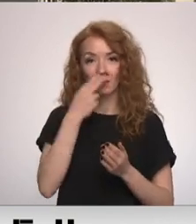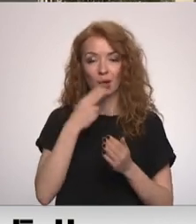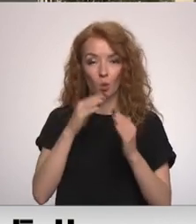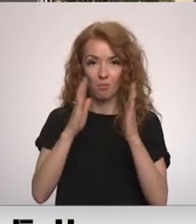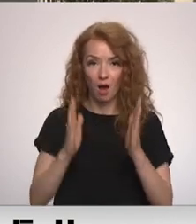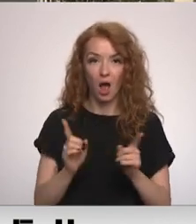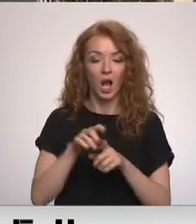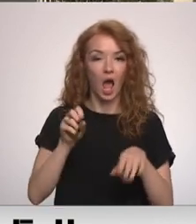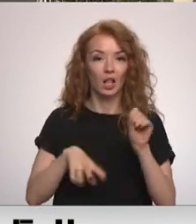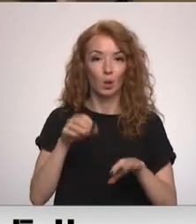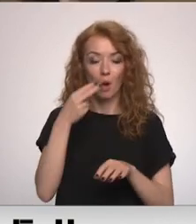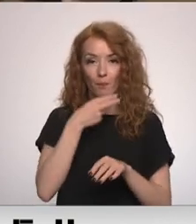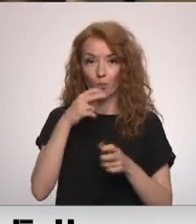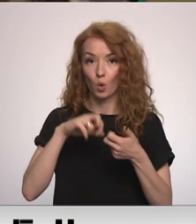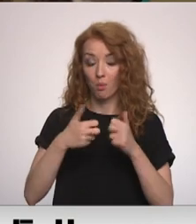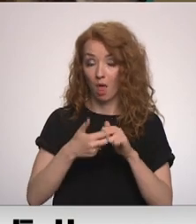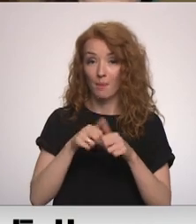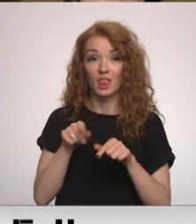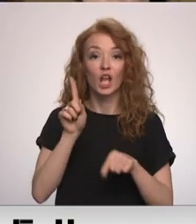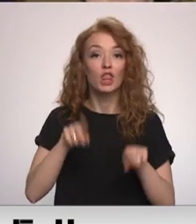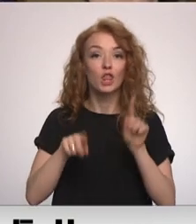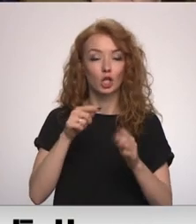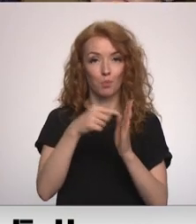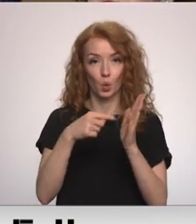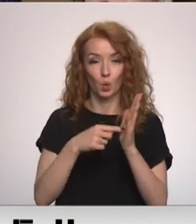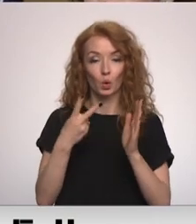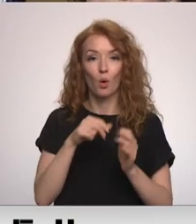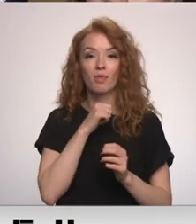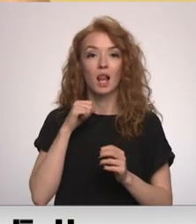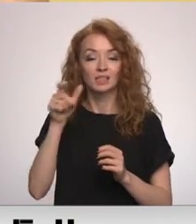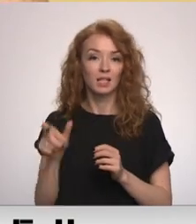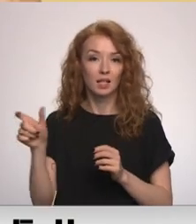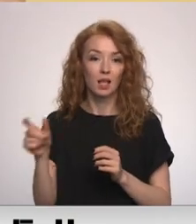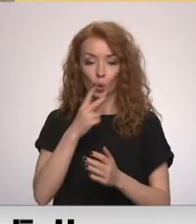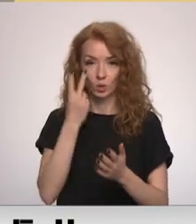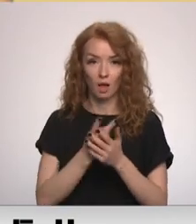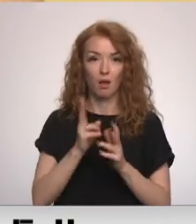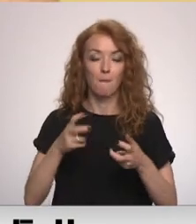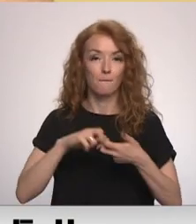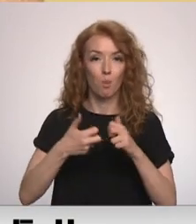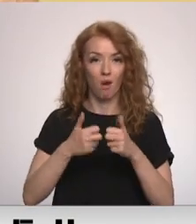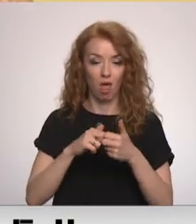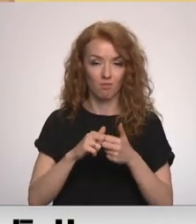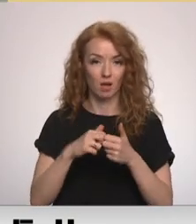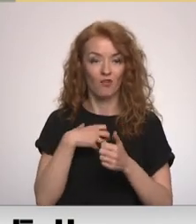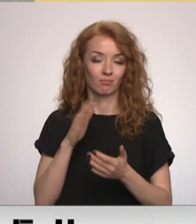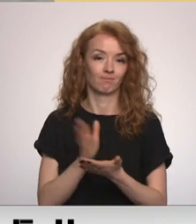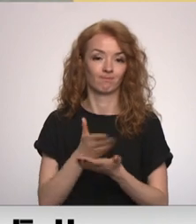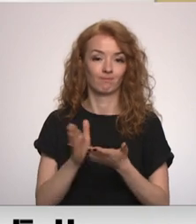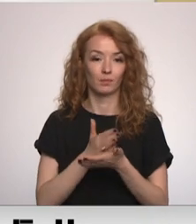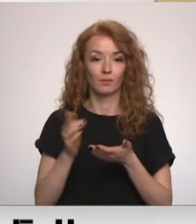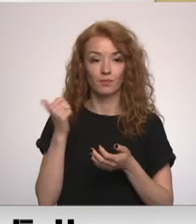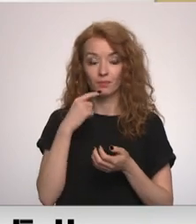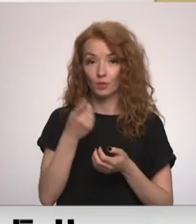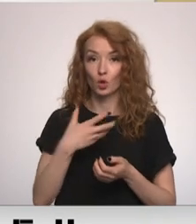atkritumu apsaimniekošanas problēmas ir tikai daži no jautājumiem, ko Talsinieki saskata kā šķēršļus labākai nākotnei. Nonācām pie